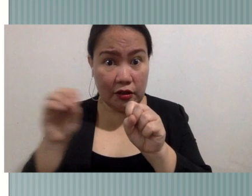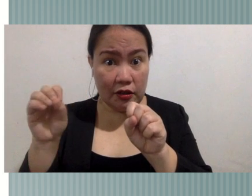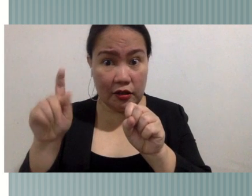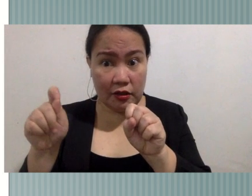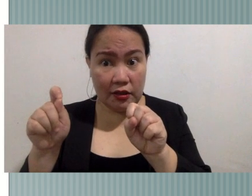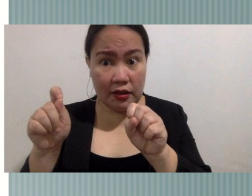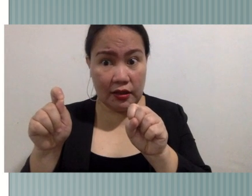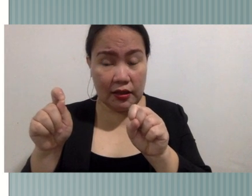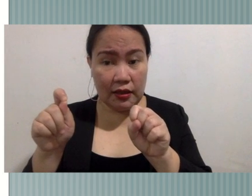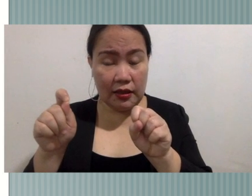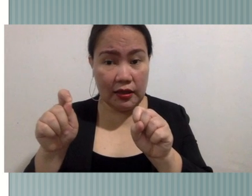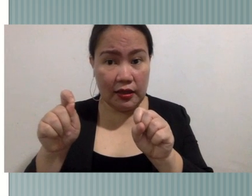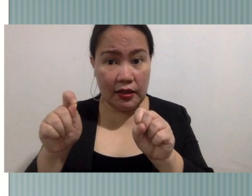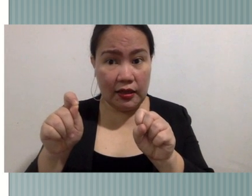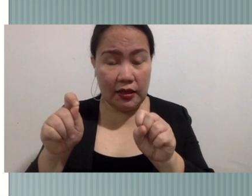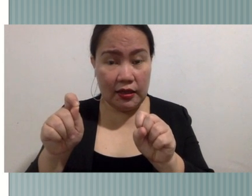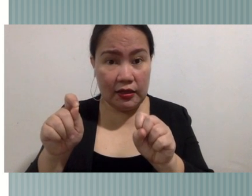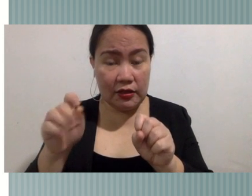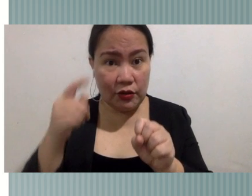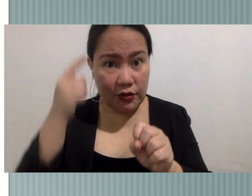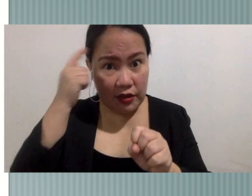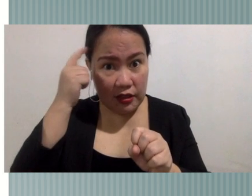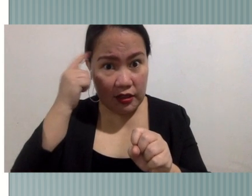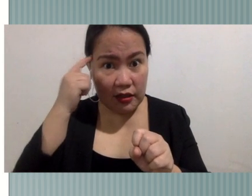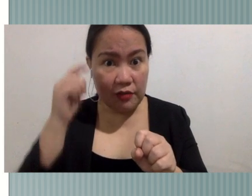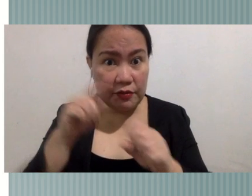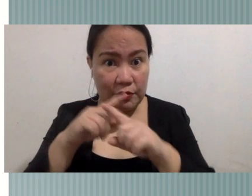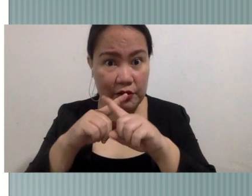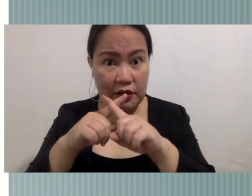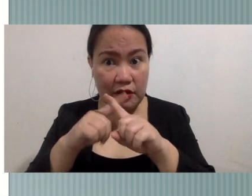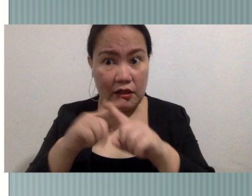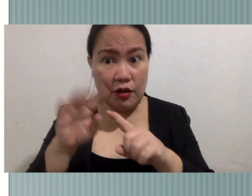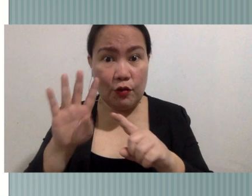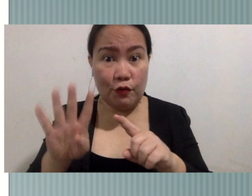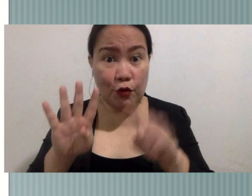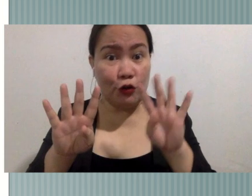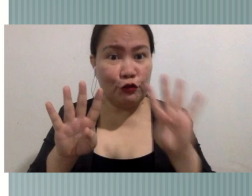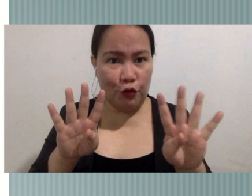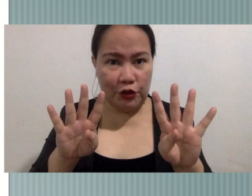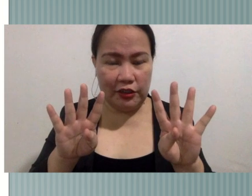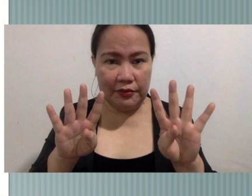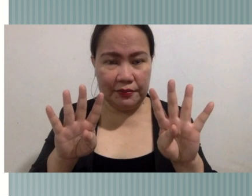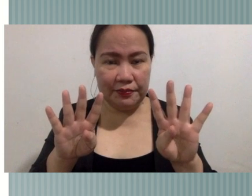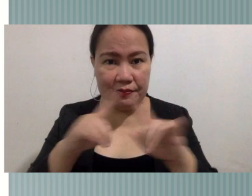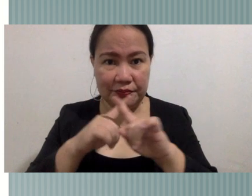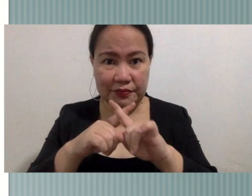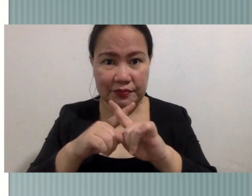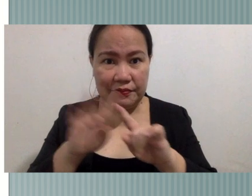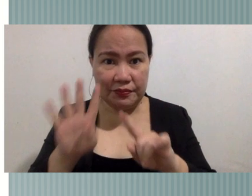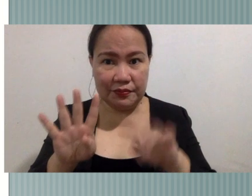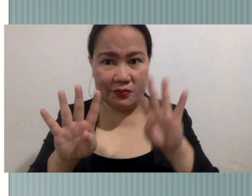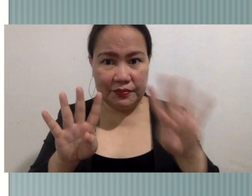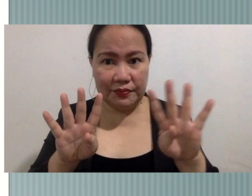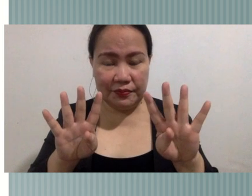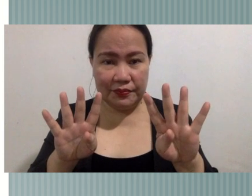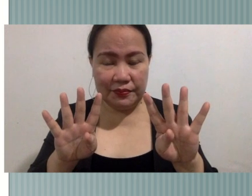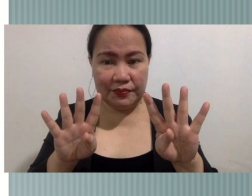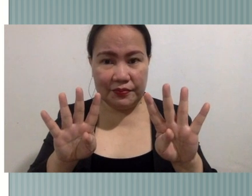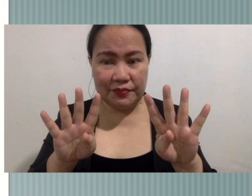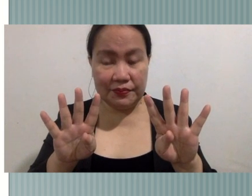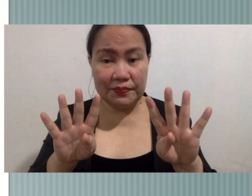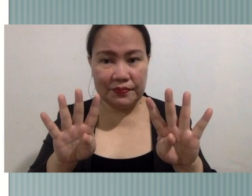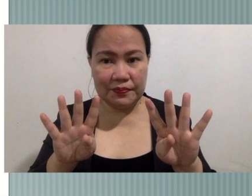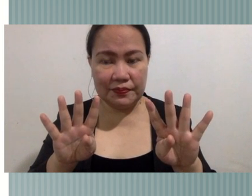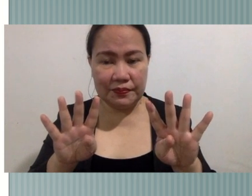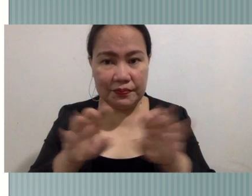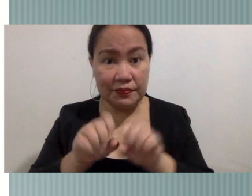sa last term or yung constant term nyo, kunin nyo yung square root nyan, which is 16. So, ang square root ng